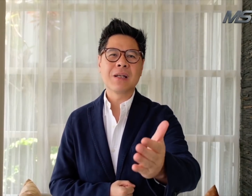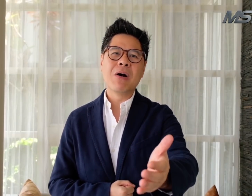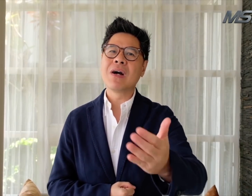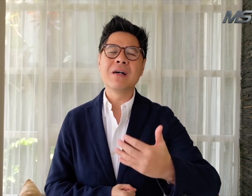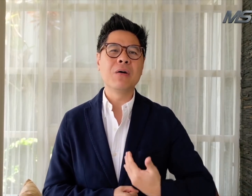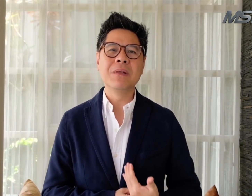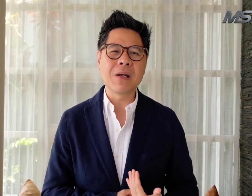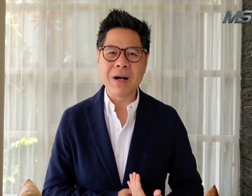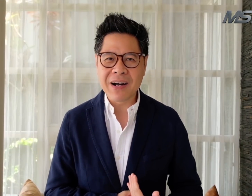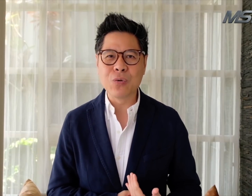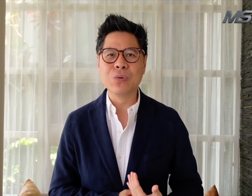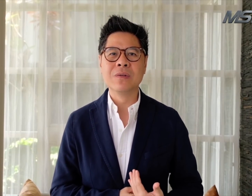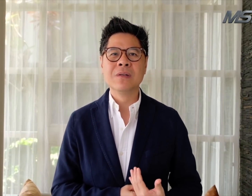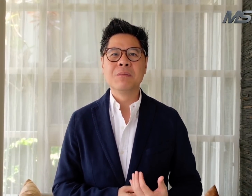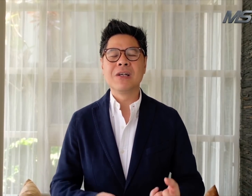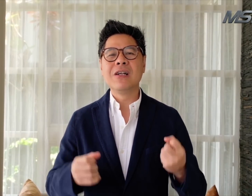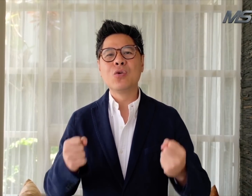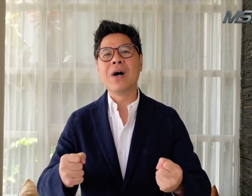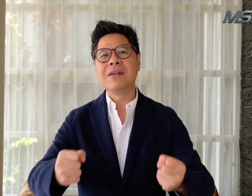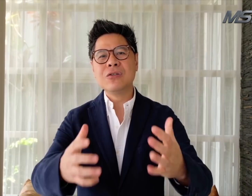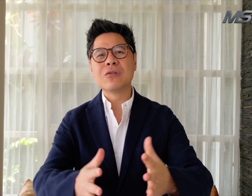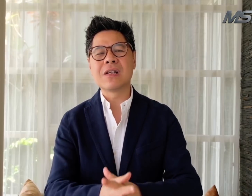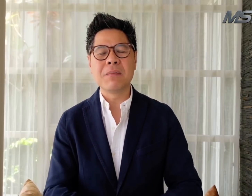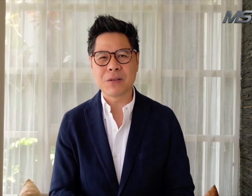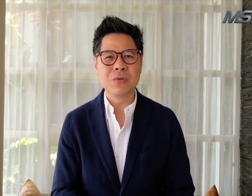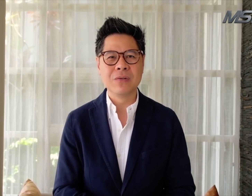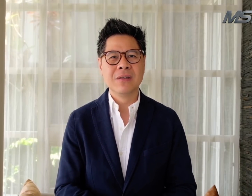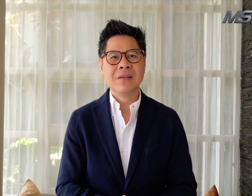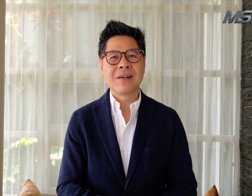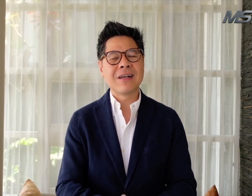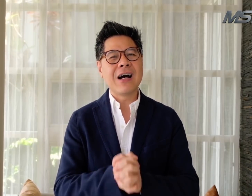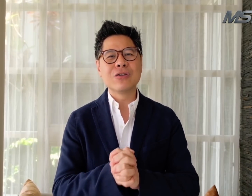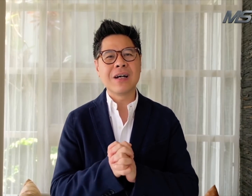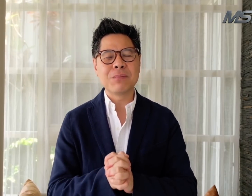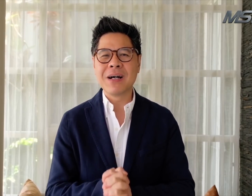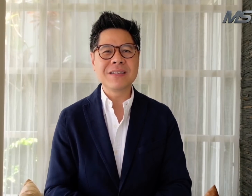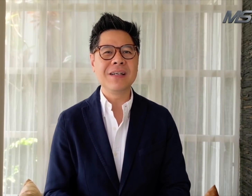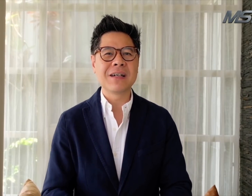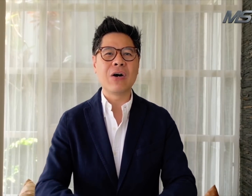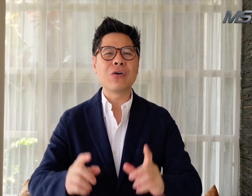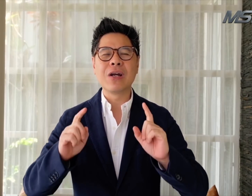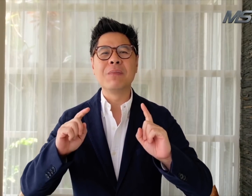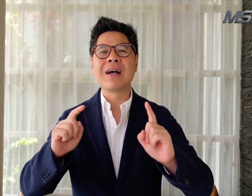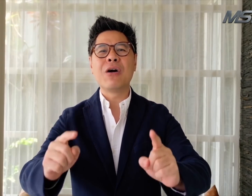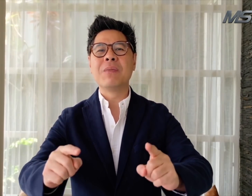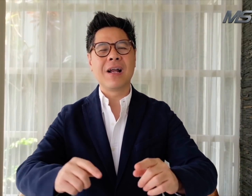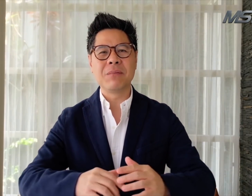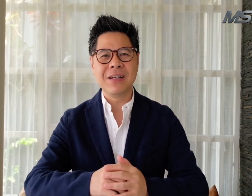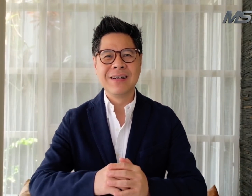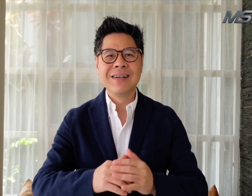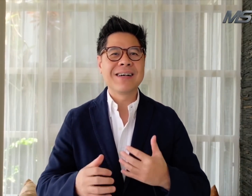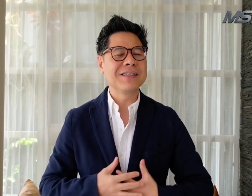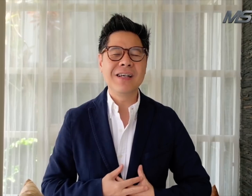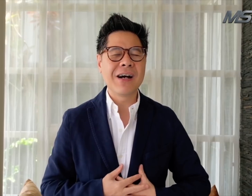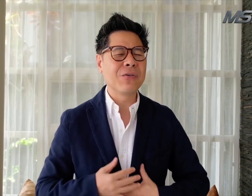Yesus berkata, maukah engkau menerima aku menjadi Tuhan dan Juru Selamatmu? Karena aku sangat mengasihi engkau, aku ingin engkau